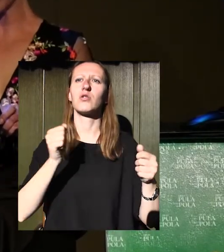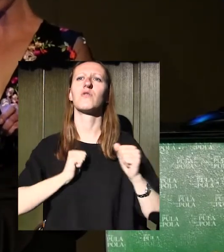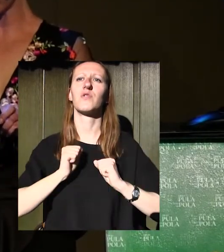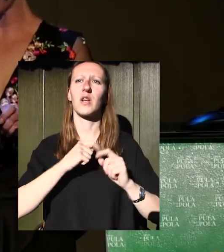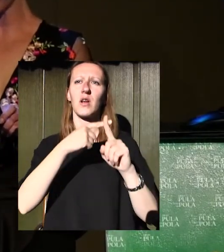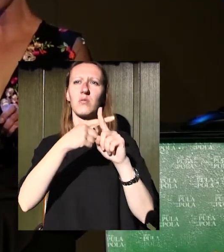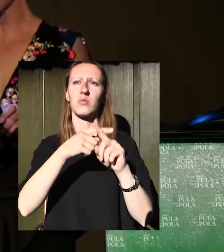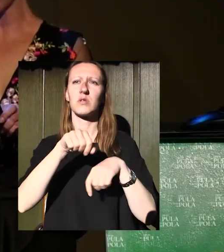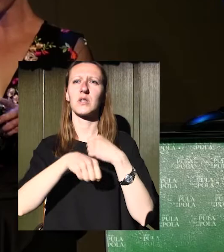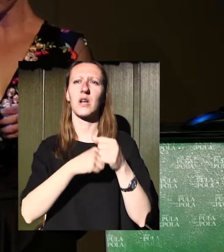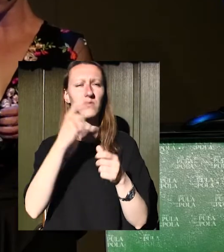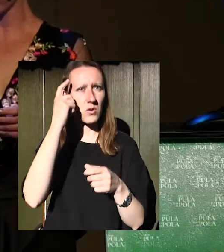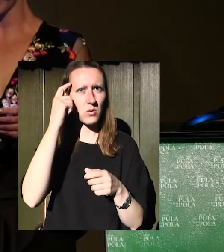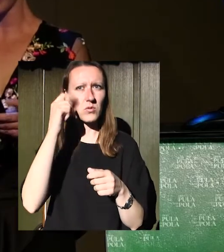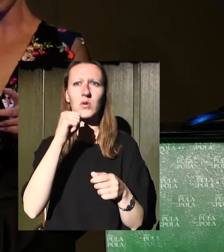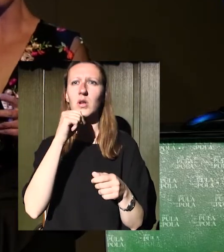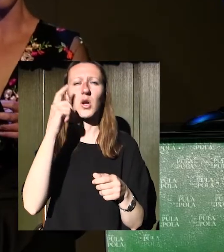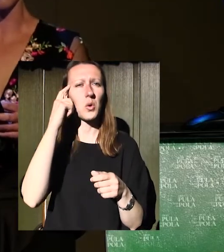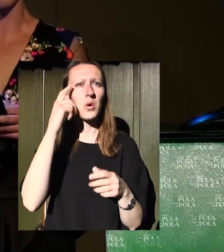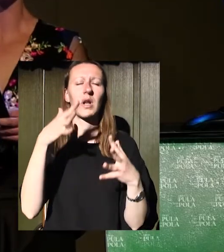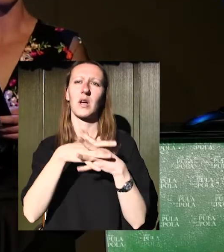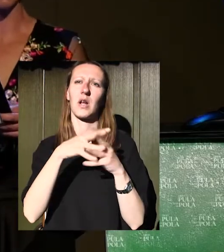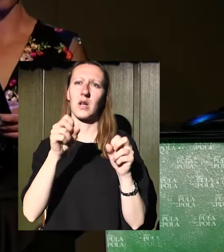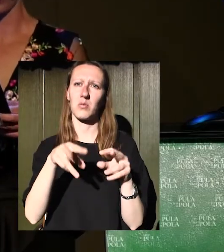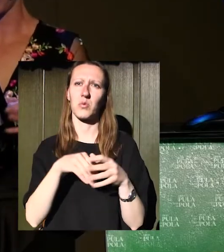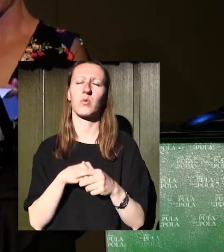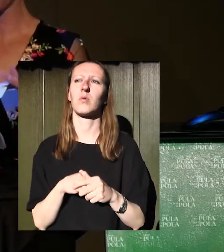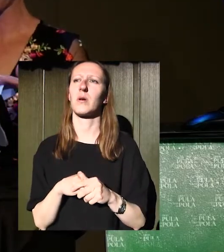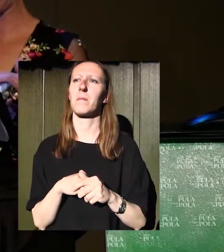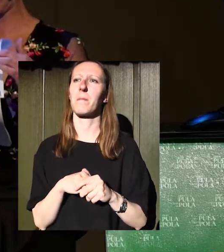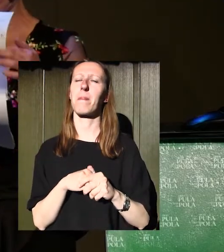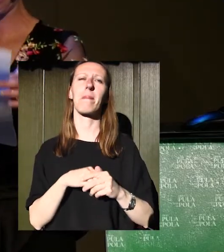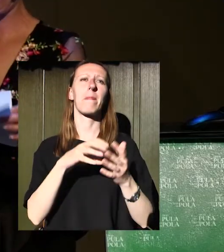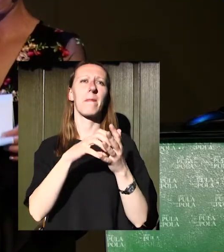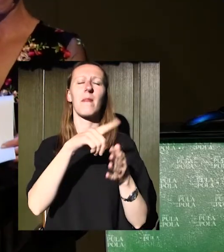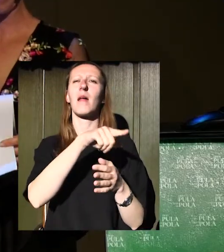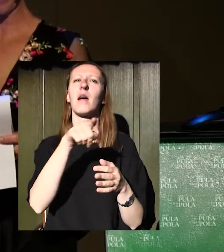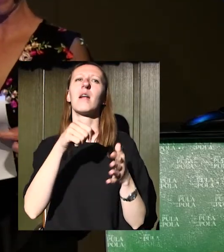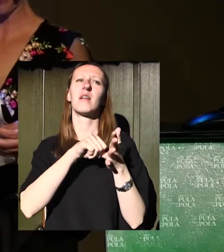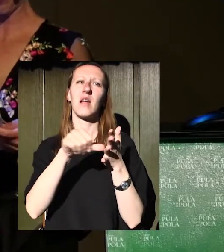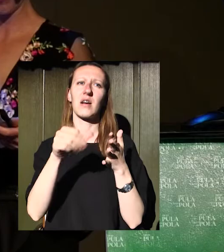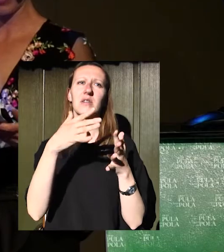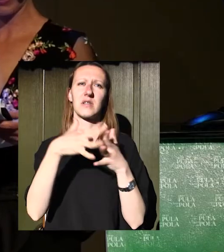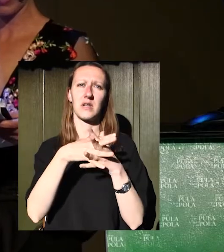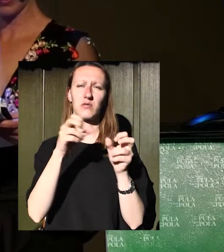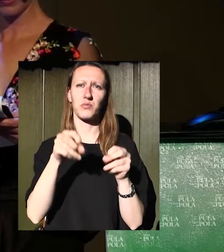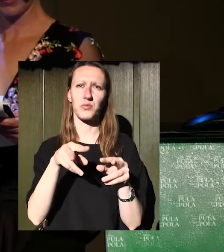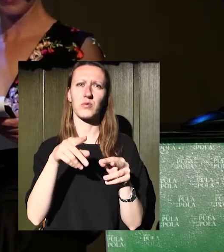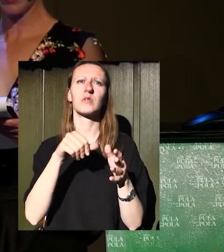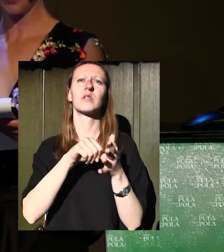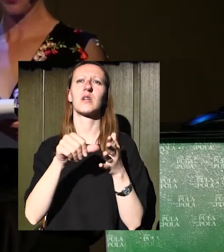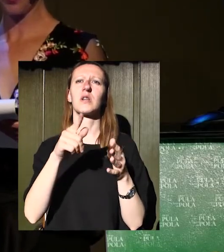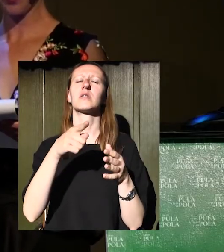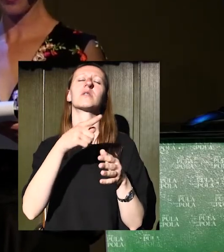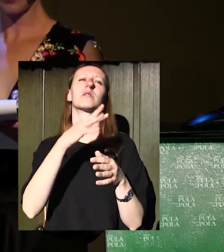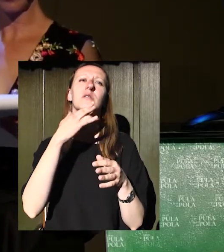dajući vrijedan doprinos razvoju kulture i ugleda grada Pule. Il Consiglio Municipale conferisce il premio della città di Pola,